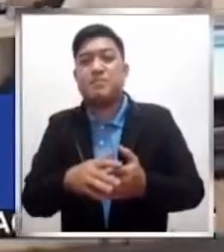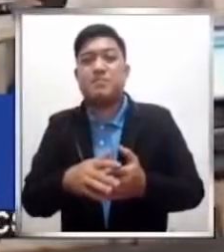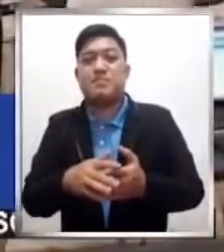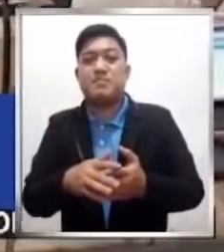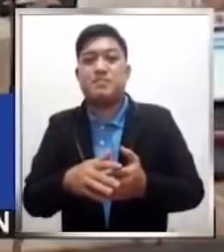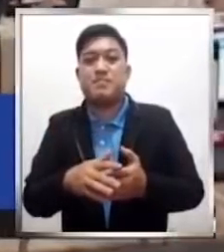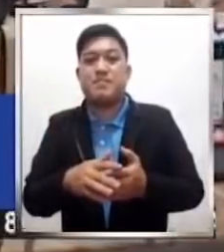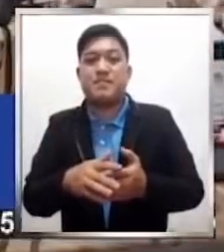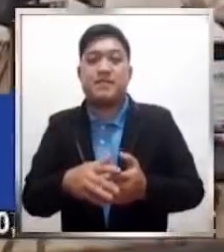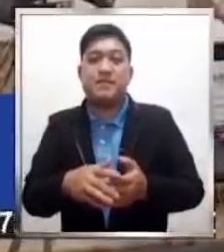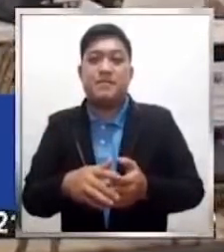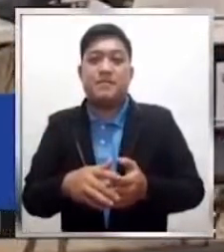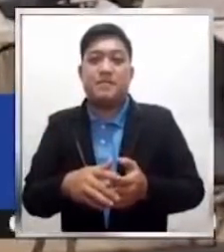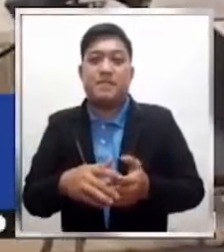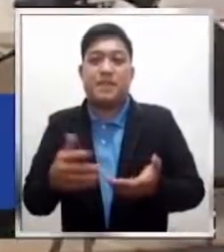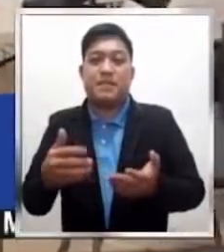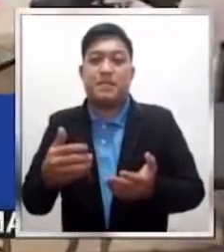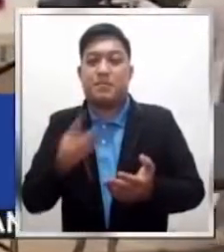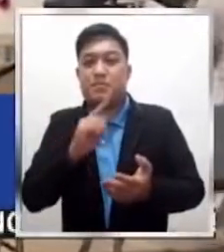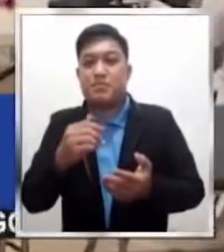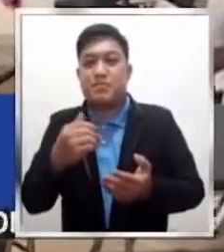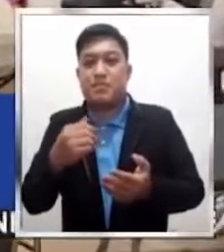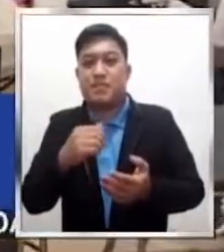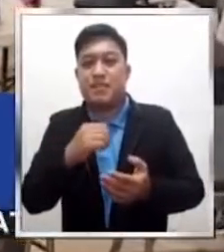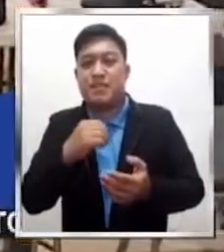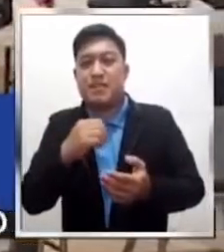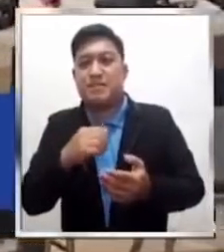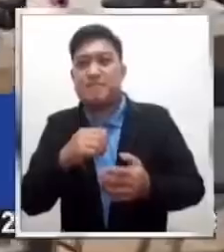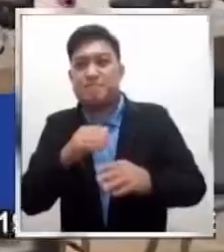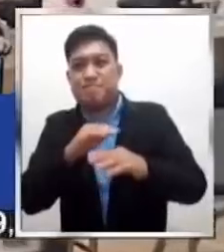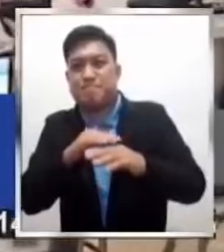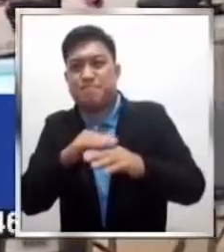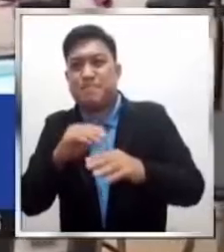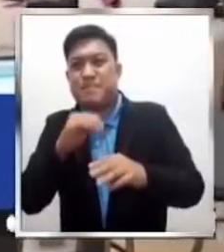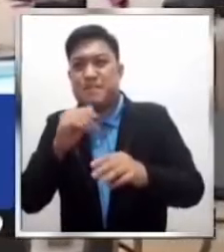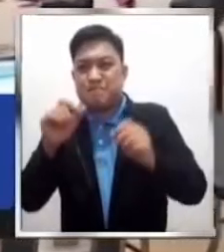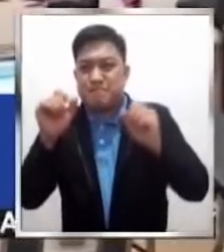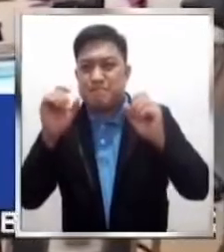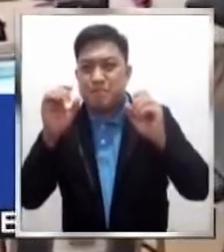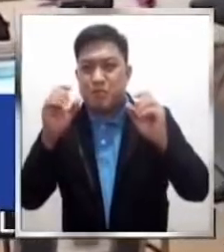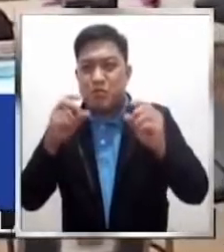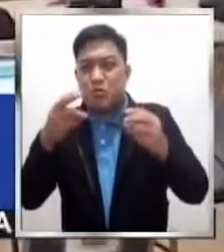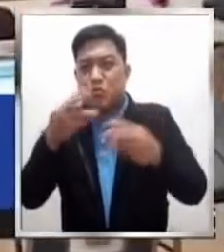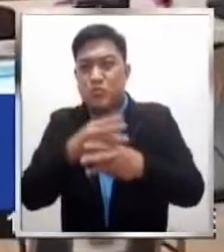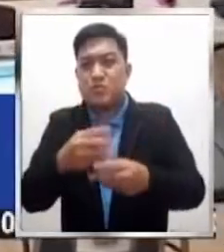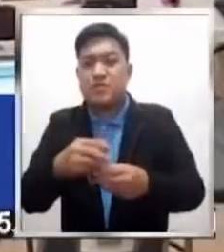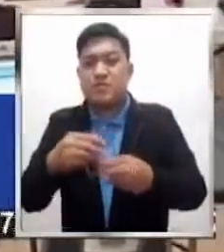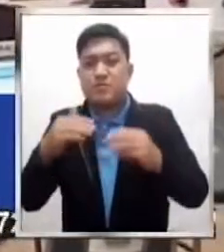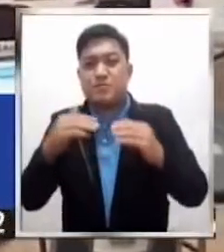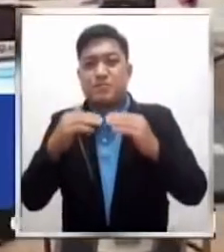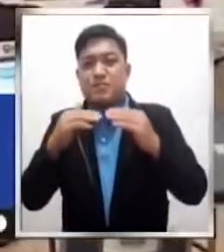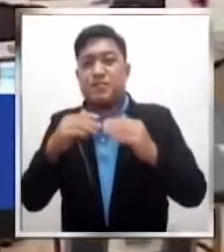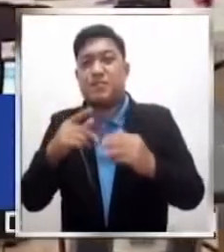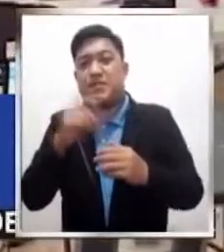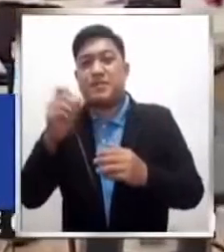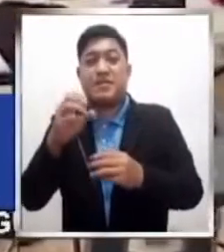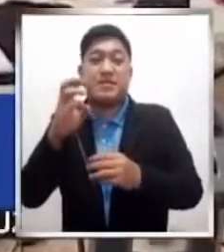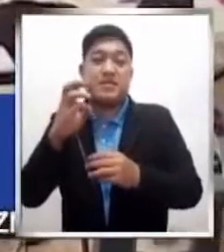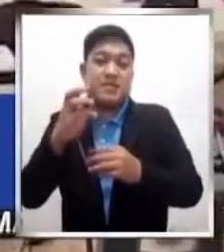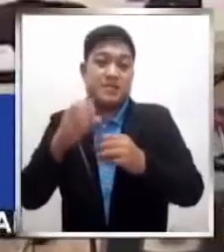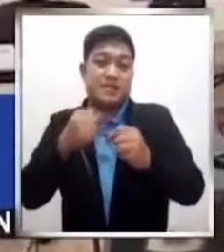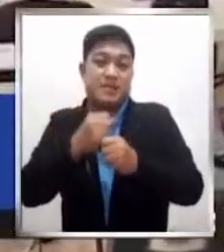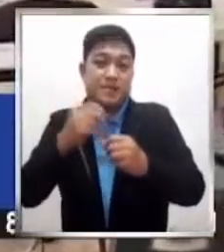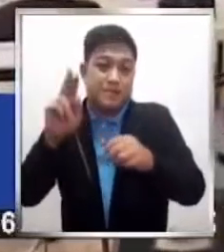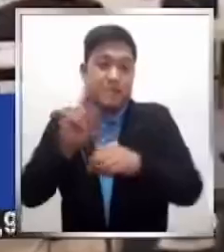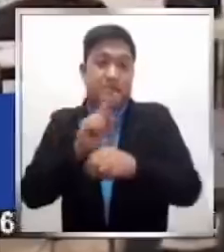parang nakaka-alertong level dahil nga daw maaari nga ang dahilan nito ay dahil 6 na taon na nga nating ginagamit itong mga